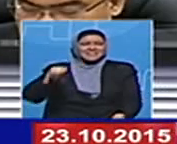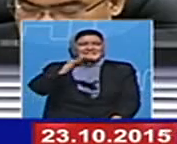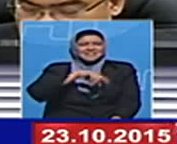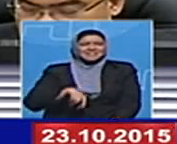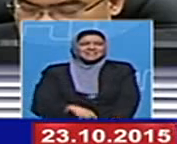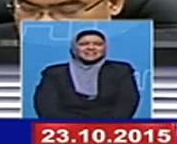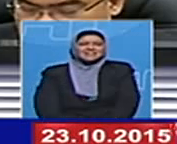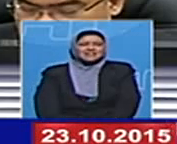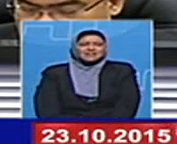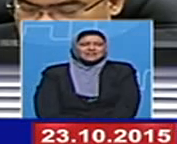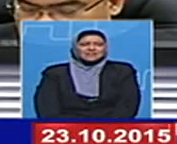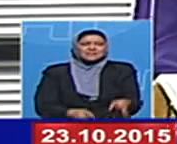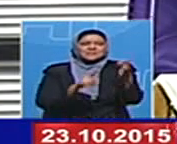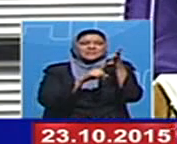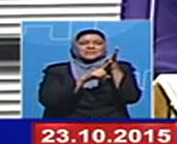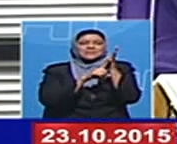Keempat